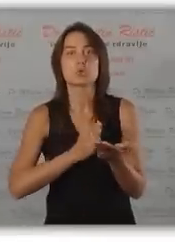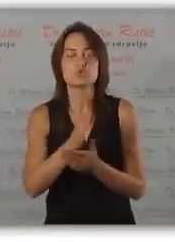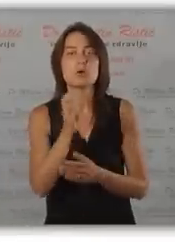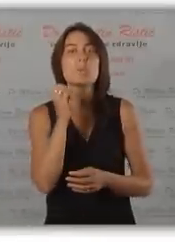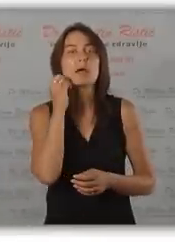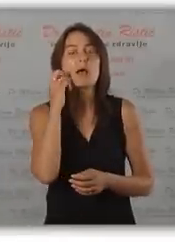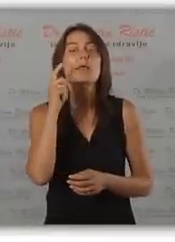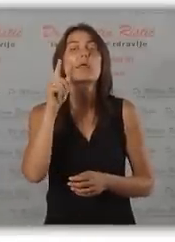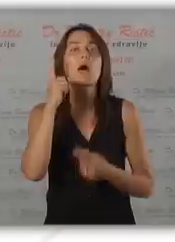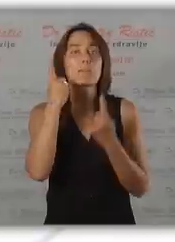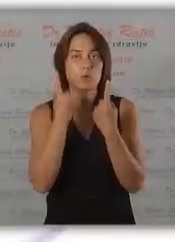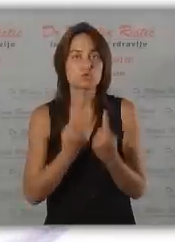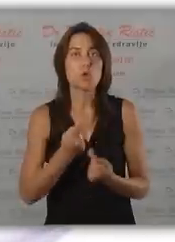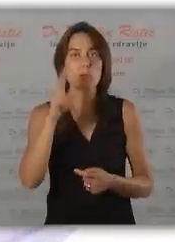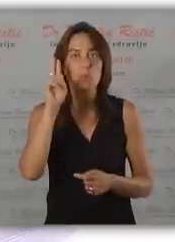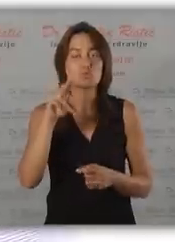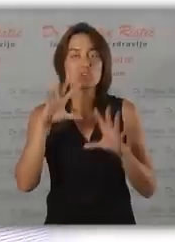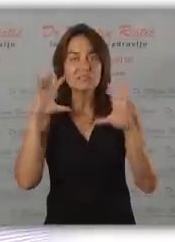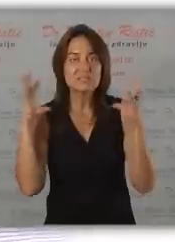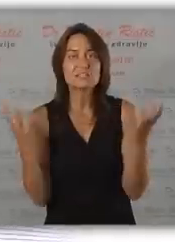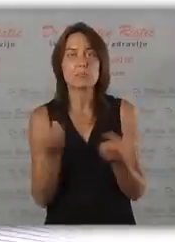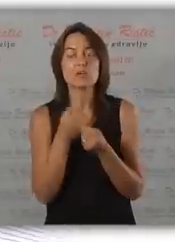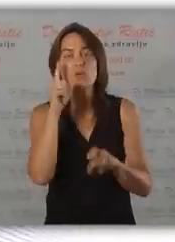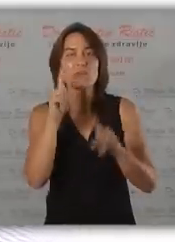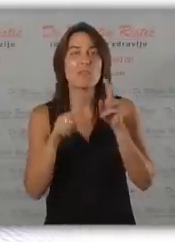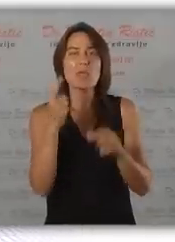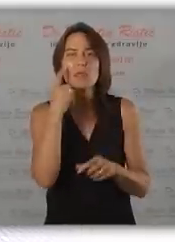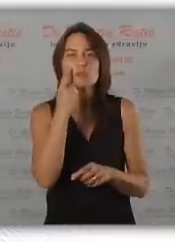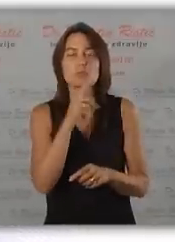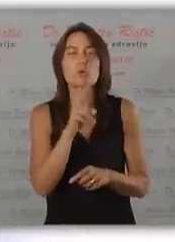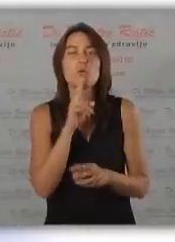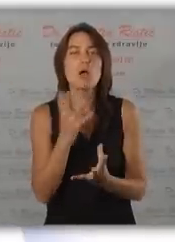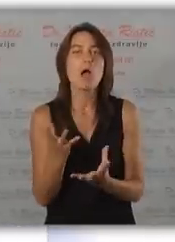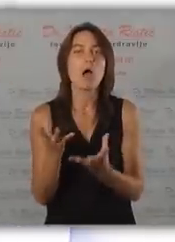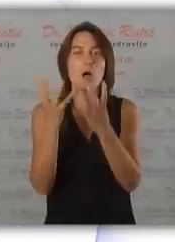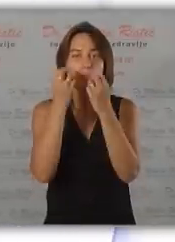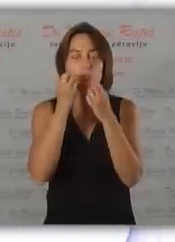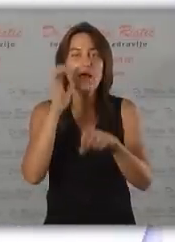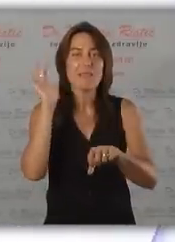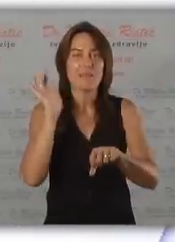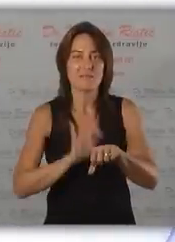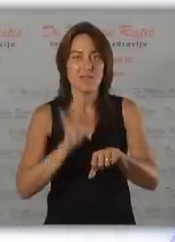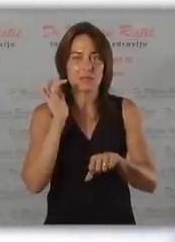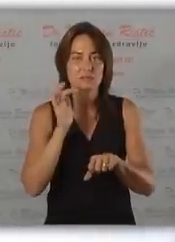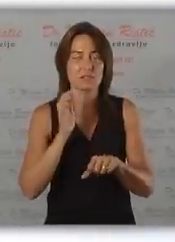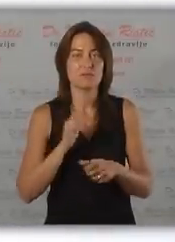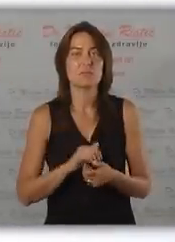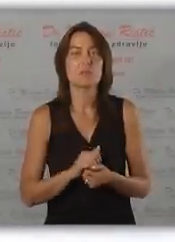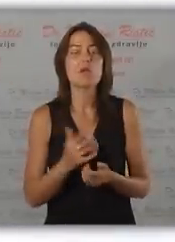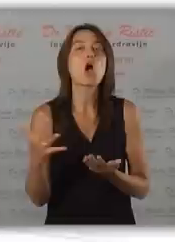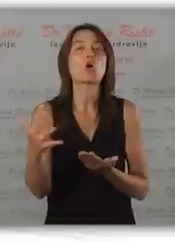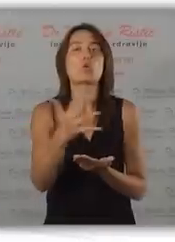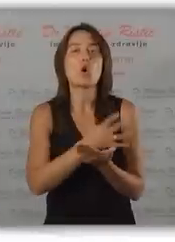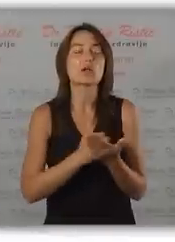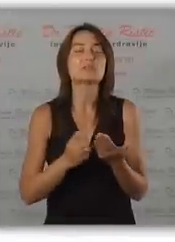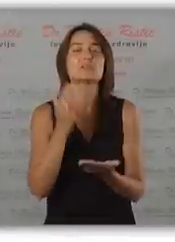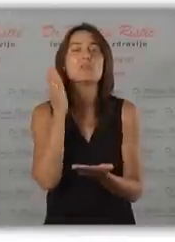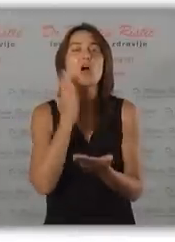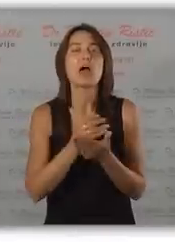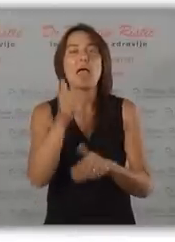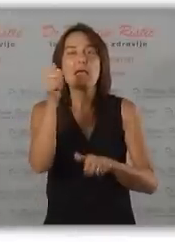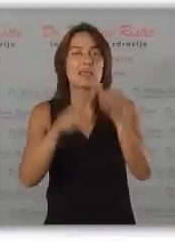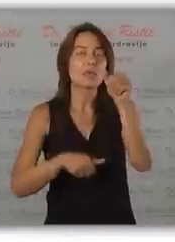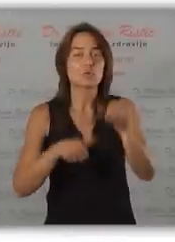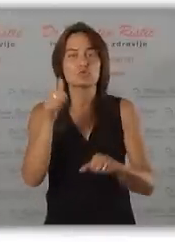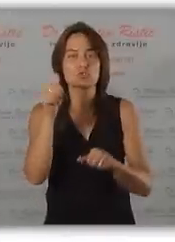takvim slučajevima, kada postoji mogućnost da se spašava neki zub koji je zahvaćen ovim infektivnim procesom, koriste